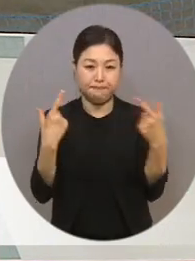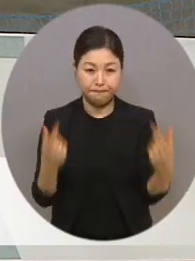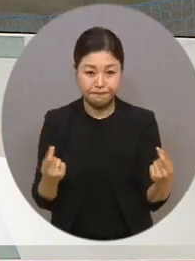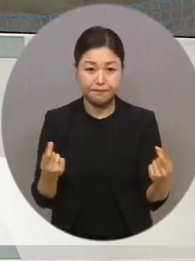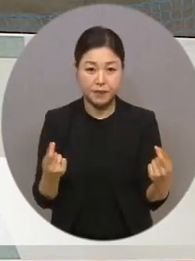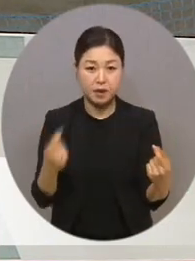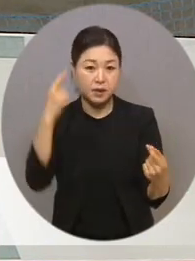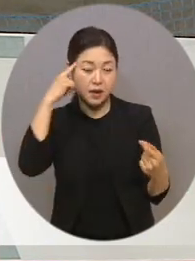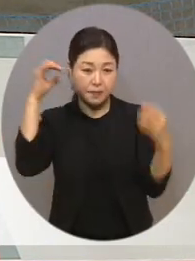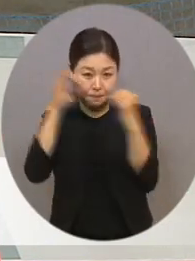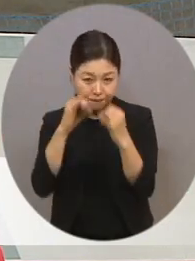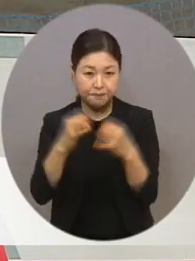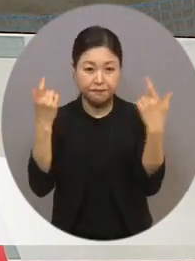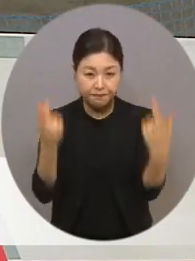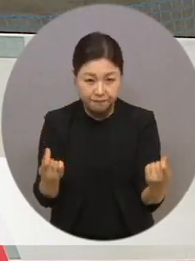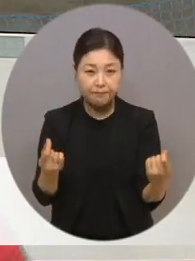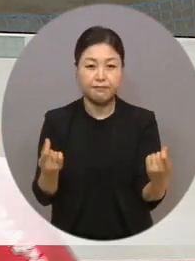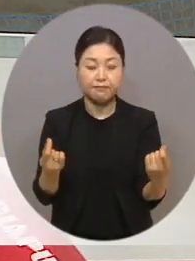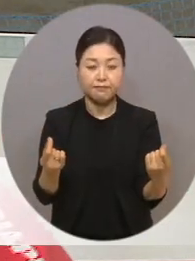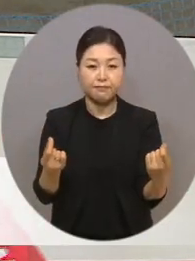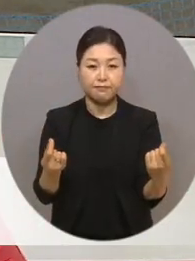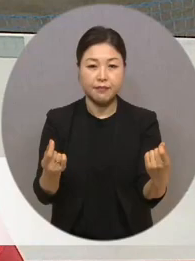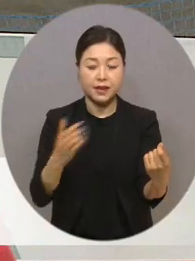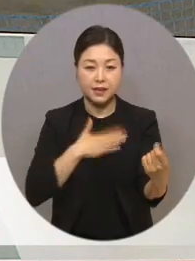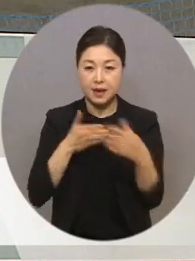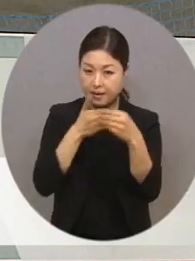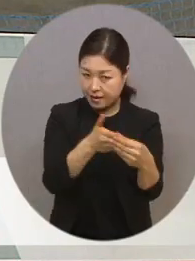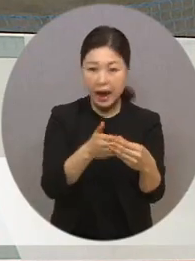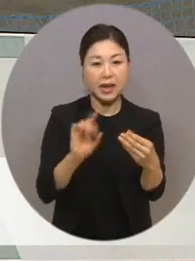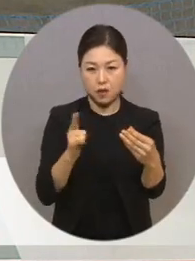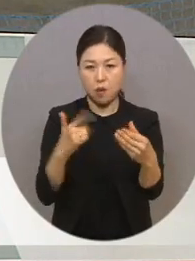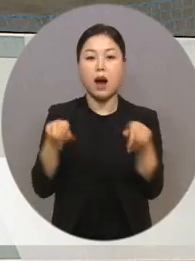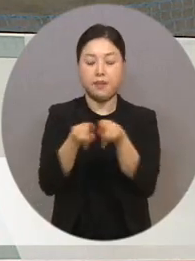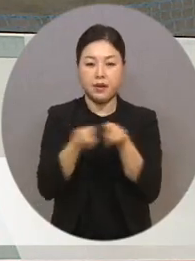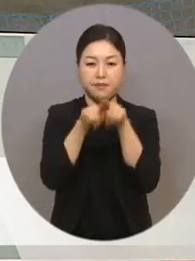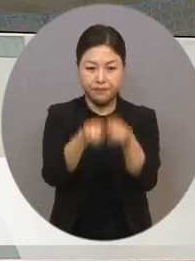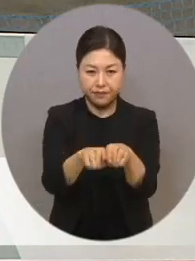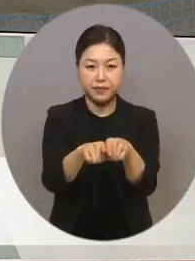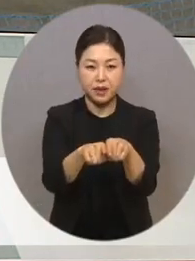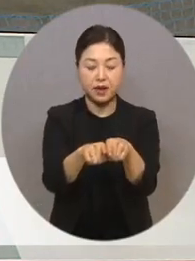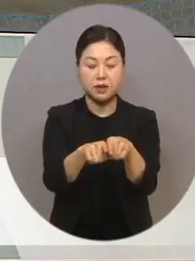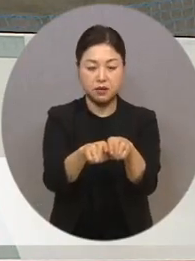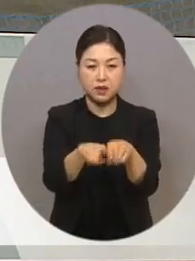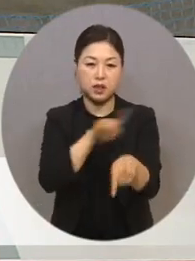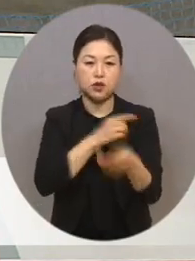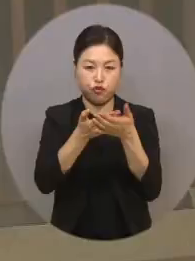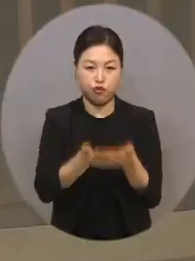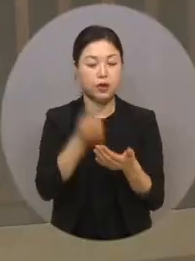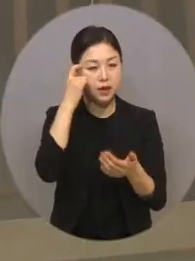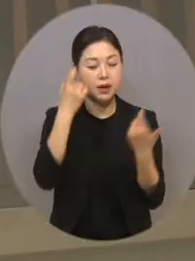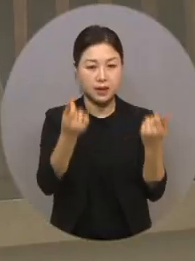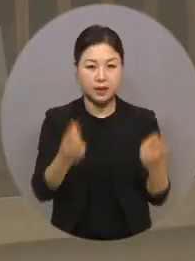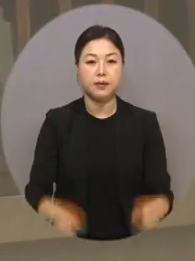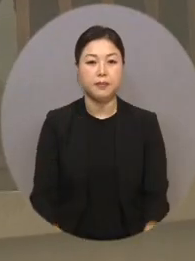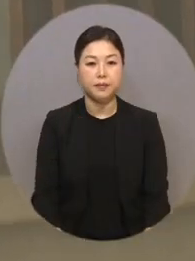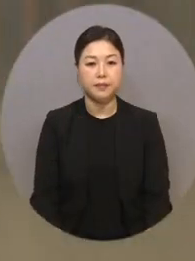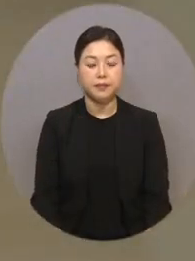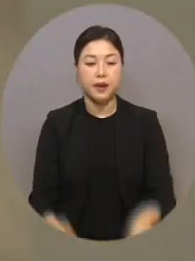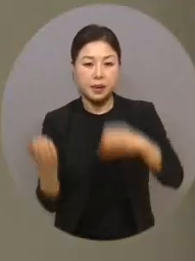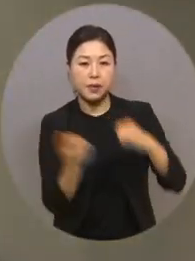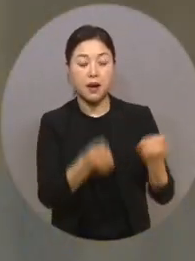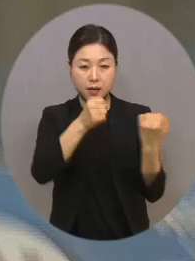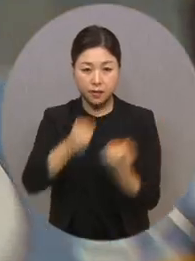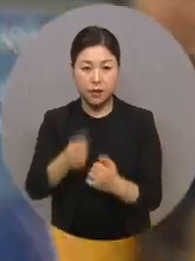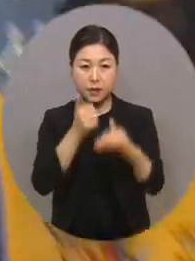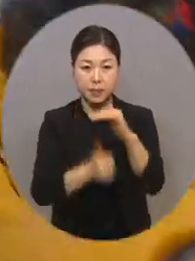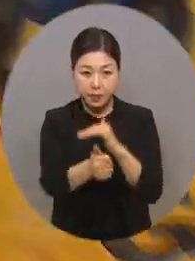선수랑 동급이다 생각을 하고 제가 이끌어주는 게 아니라 같이 간다라고 생각을 하고 하는 게 제일 중요할 것 같습니다. 알파인 스키